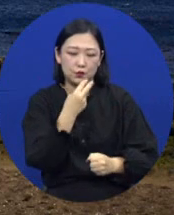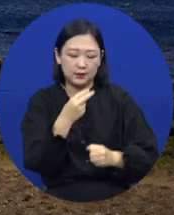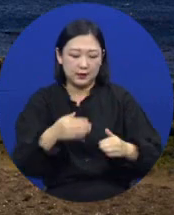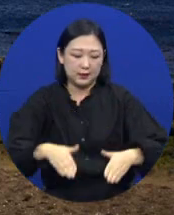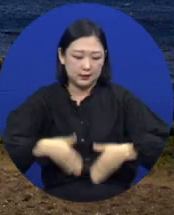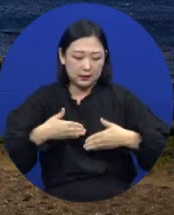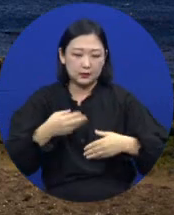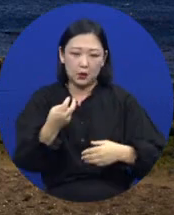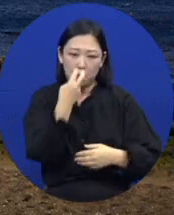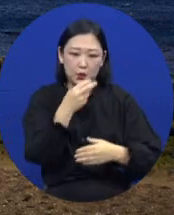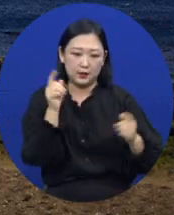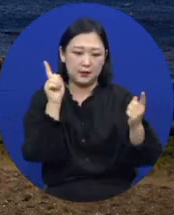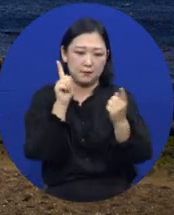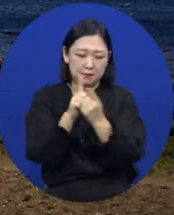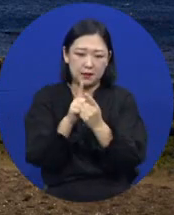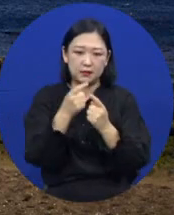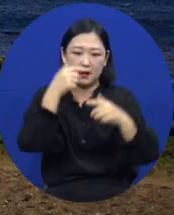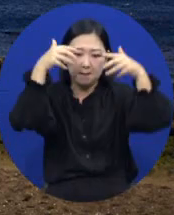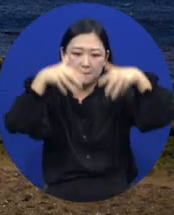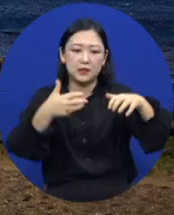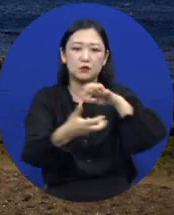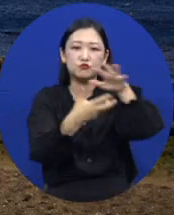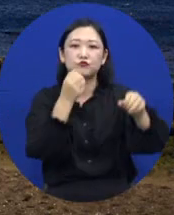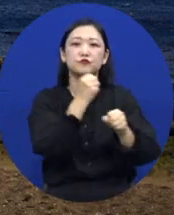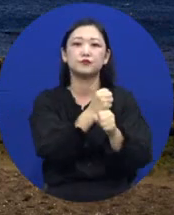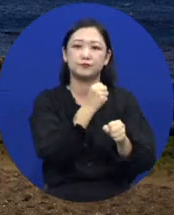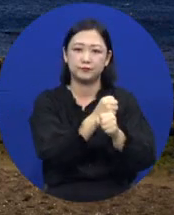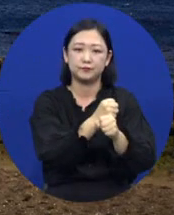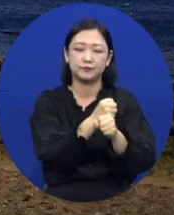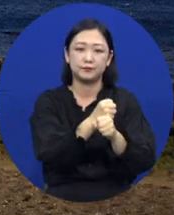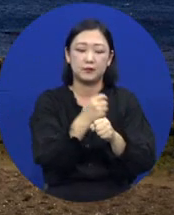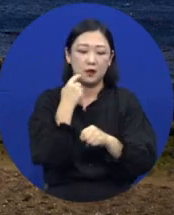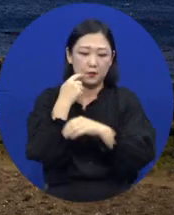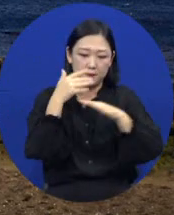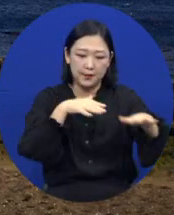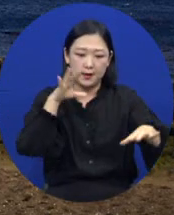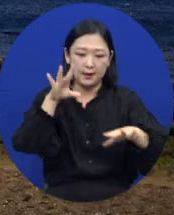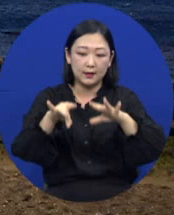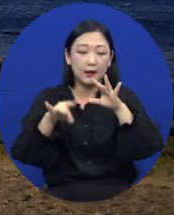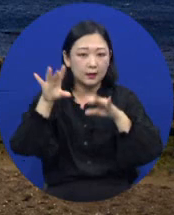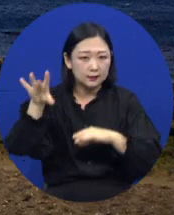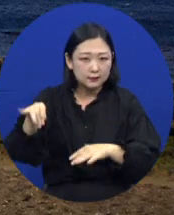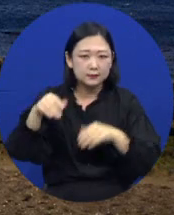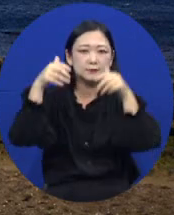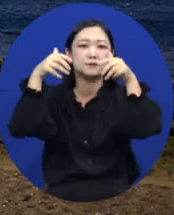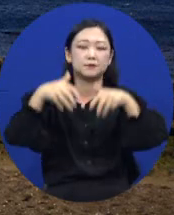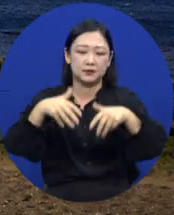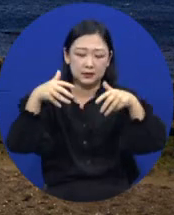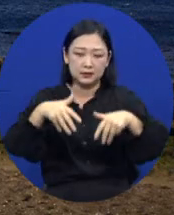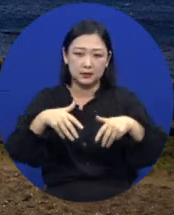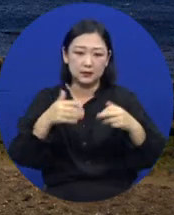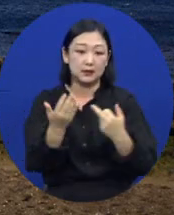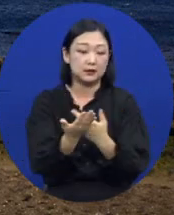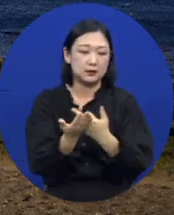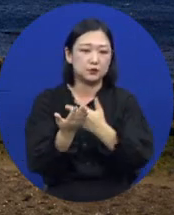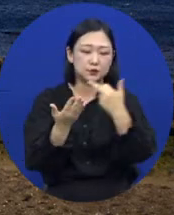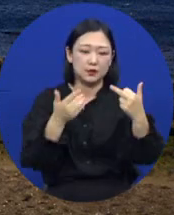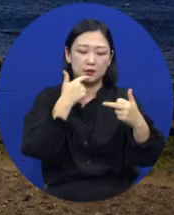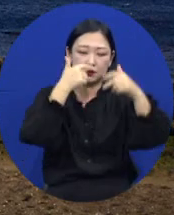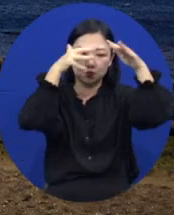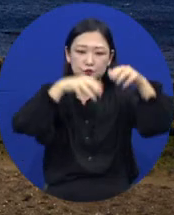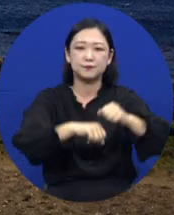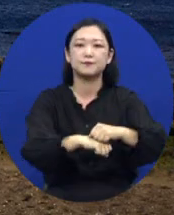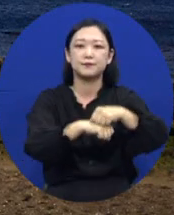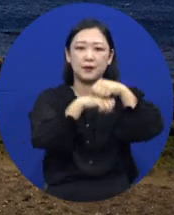서울상회 지나면서 비 구름 떼 를 만들겠습니다 제주 해안 지역의 가끔 비가 오겠고 요 기온이 낮은 제조사 용지에 는 눈이 내려